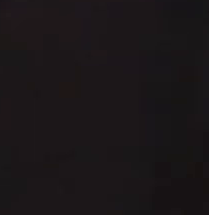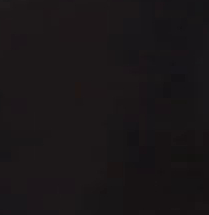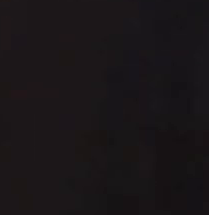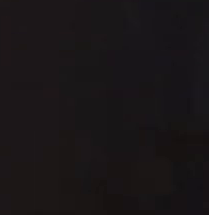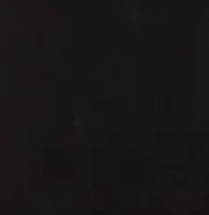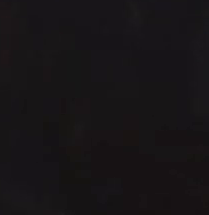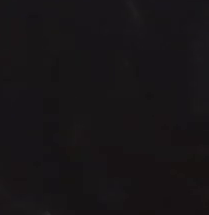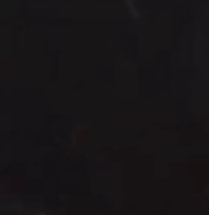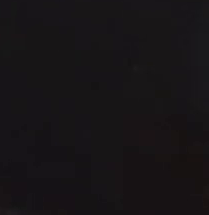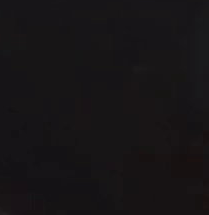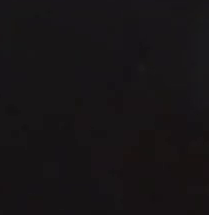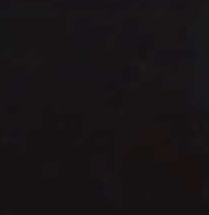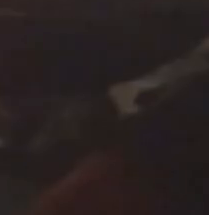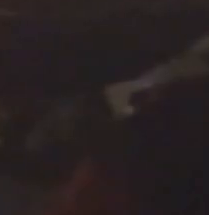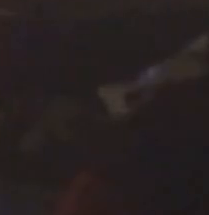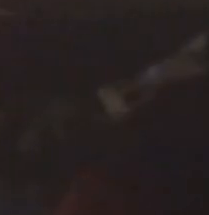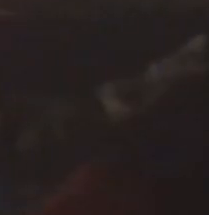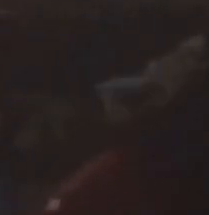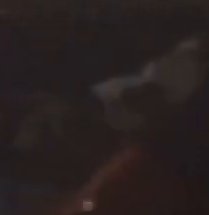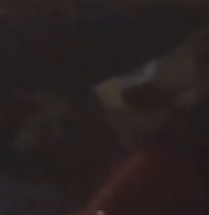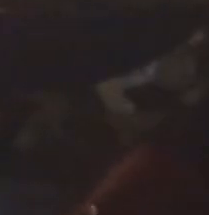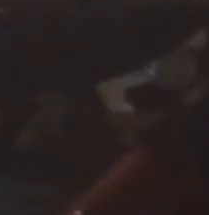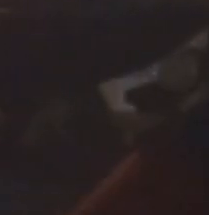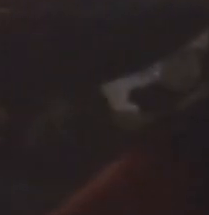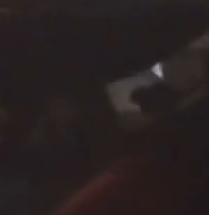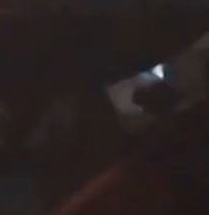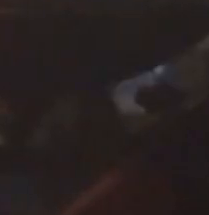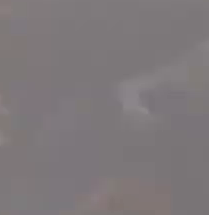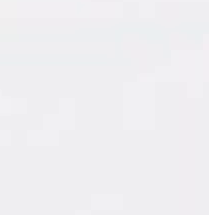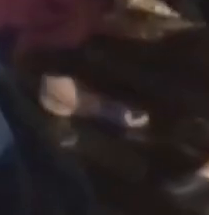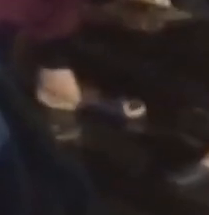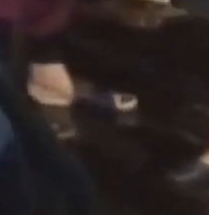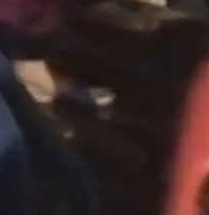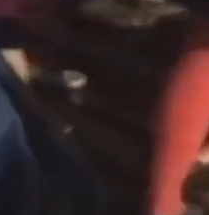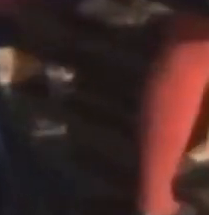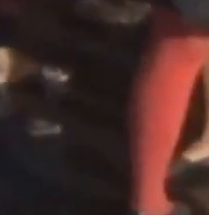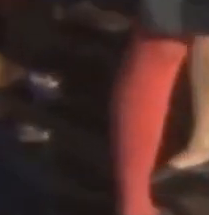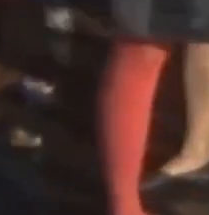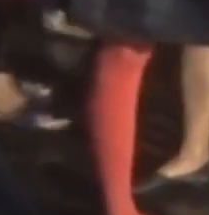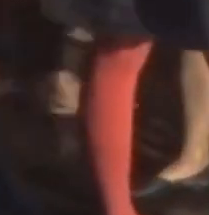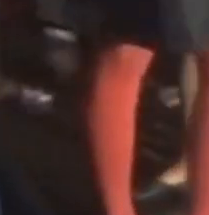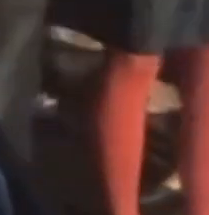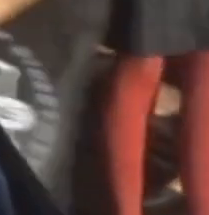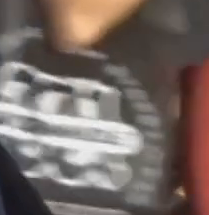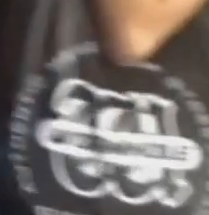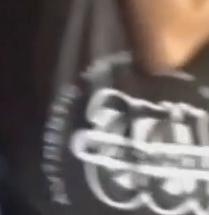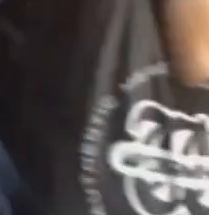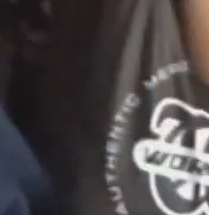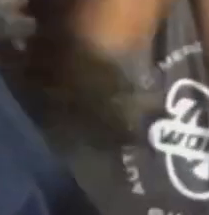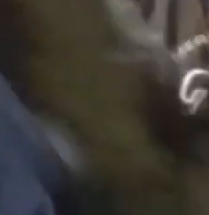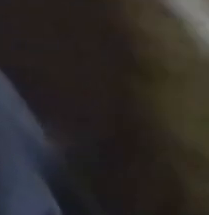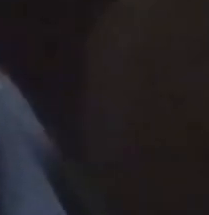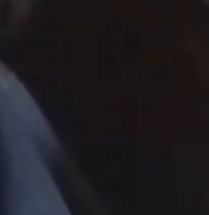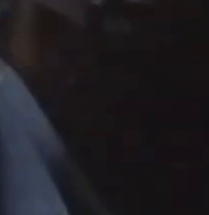Rencananya para wisatawan ini juga akan merayakan malam pergantian tahun di Bandung. Di Bandung berarti Bang? Sekarang di Bandung aja. Tadinya mau touring